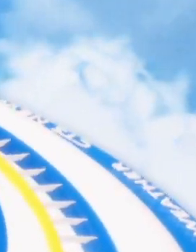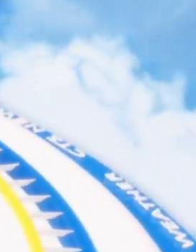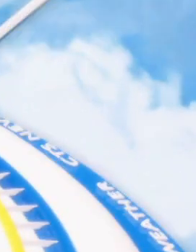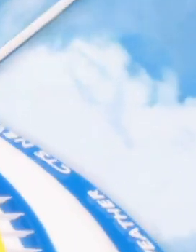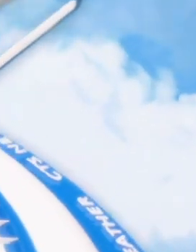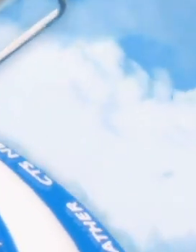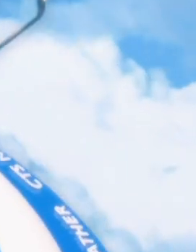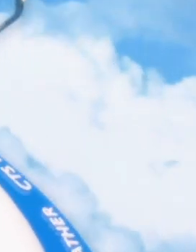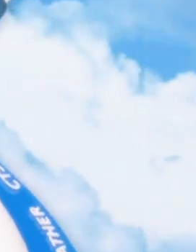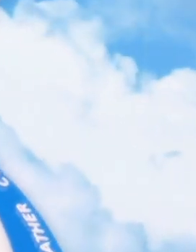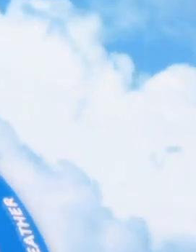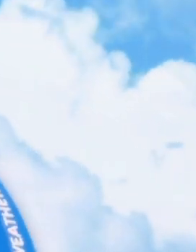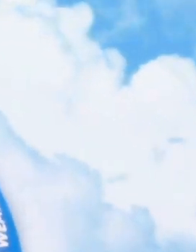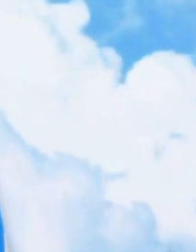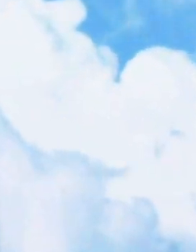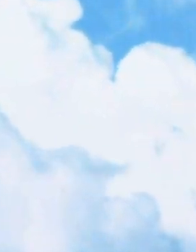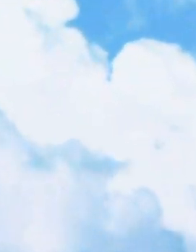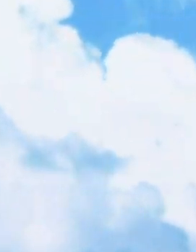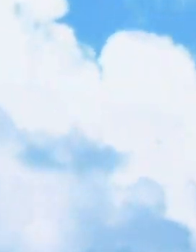으